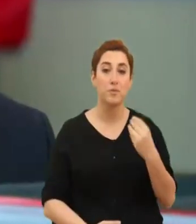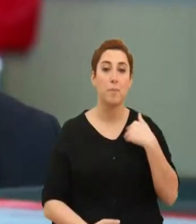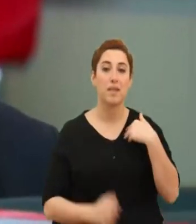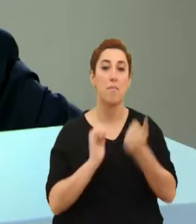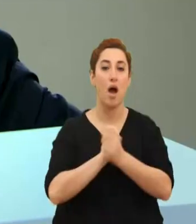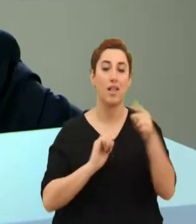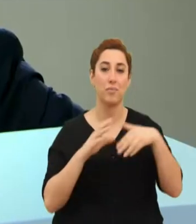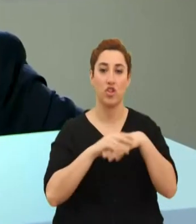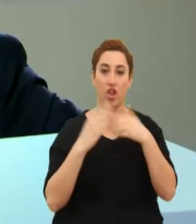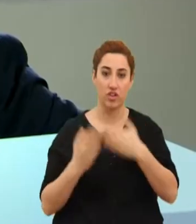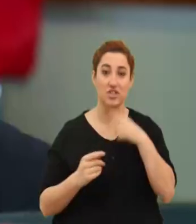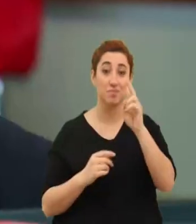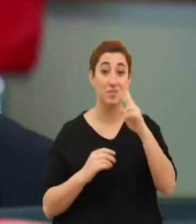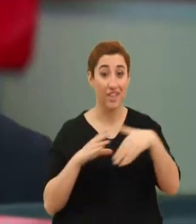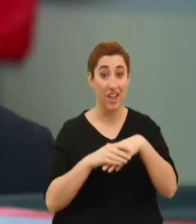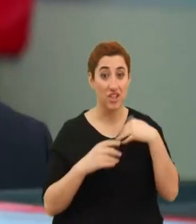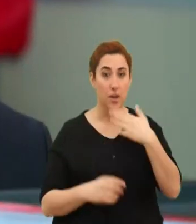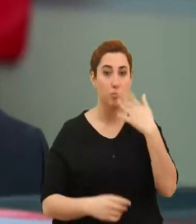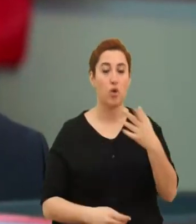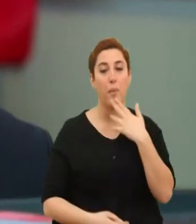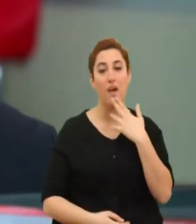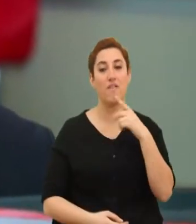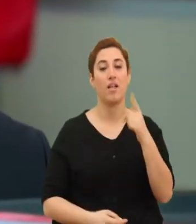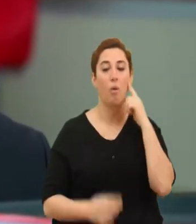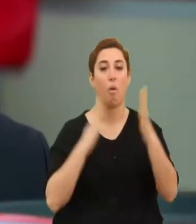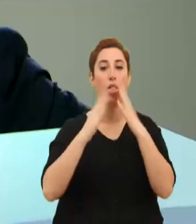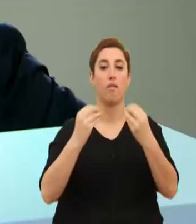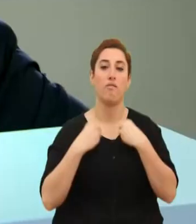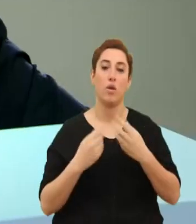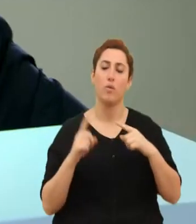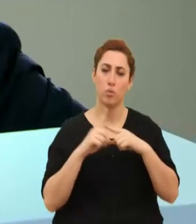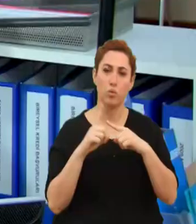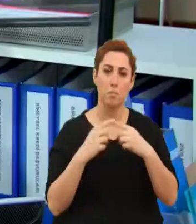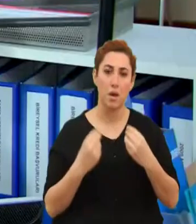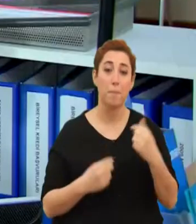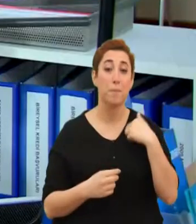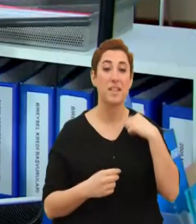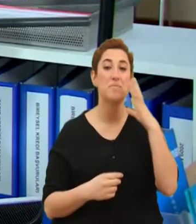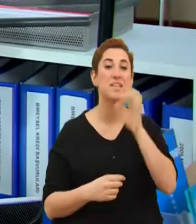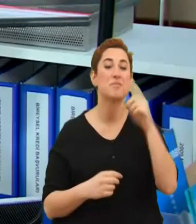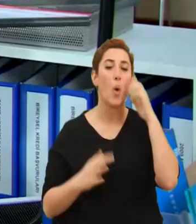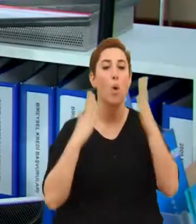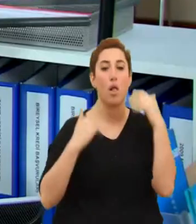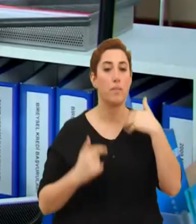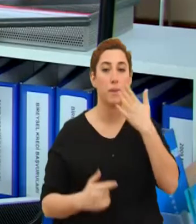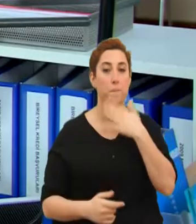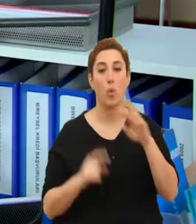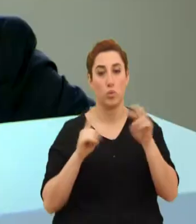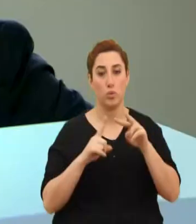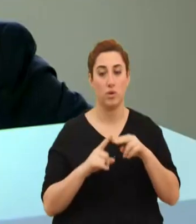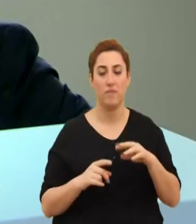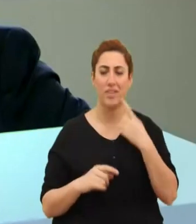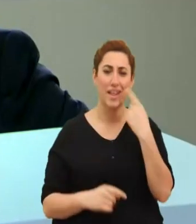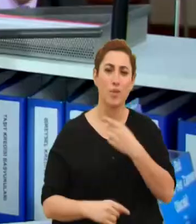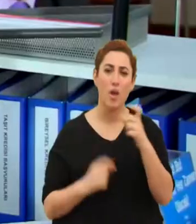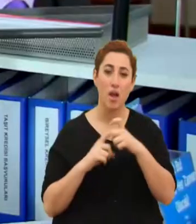benim ailemle tanıştık. Sizinkilerle de tanışalım diyorum. Hanımefendi oyalayıp duruyor. Tuğba? Benim kimseyi oyaladığım falan yok Nurhan.